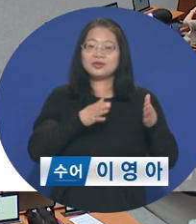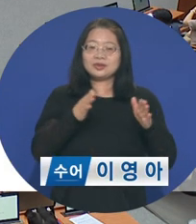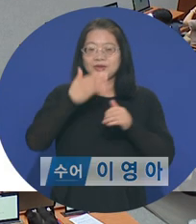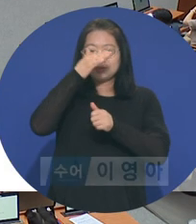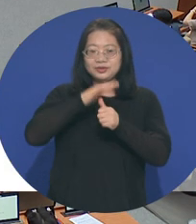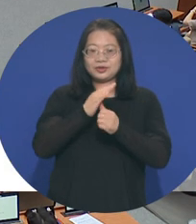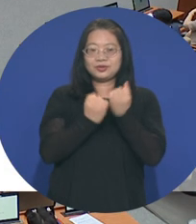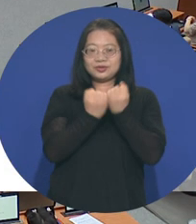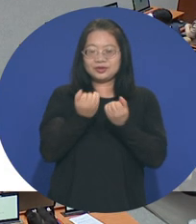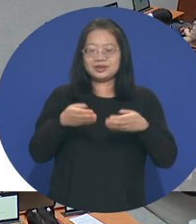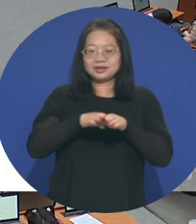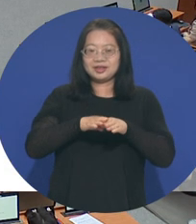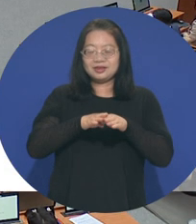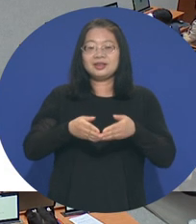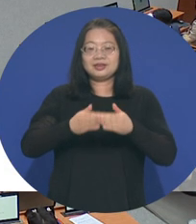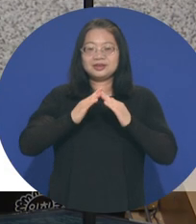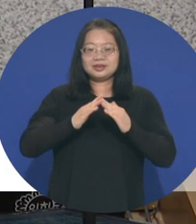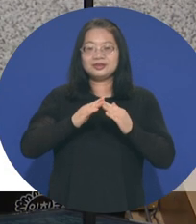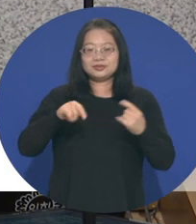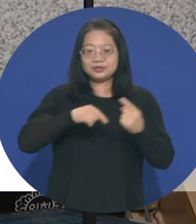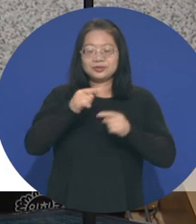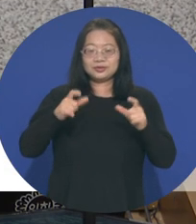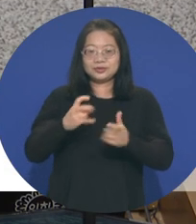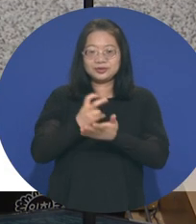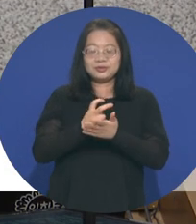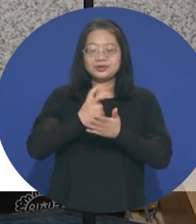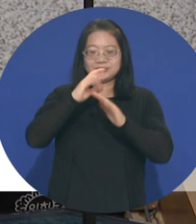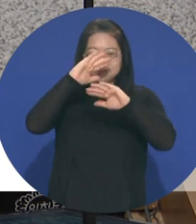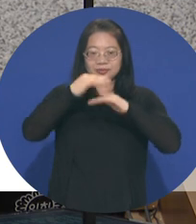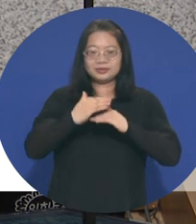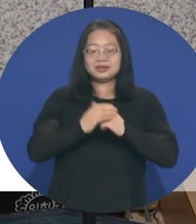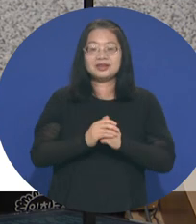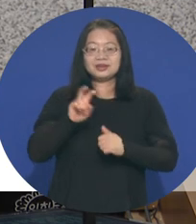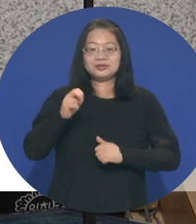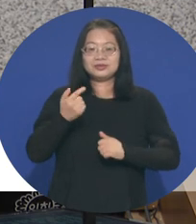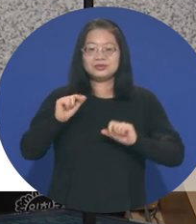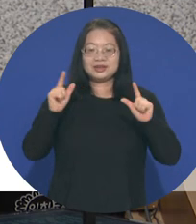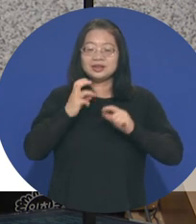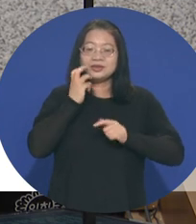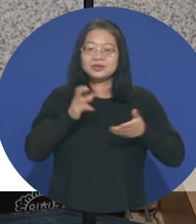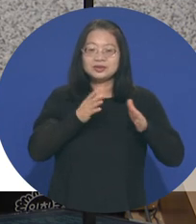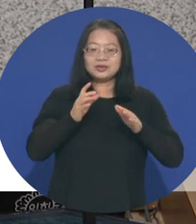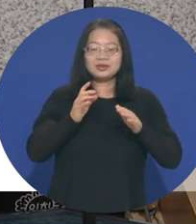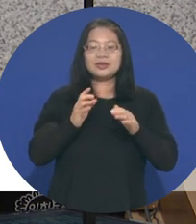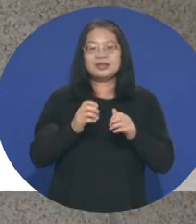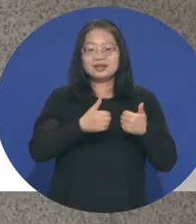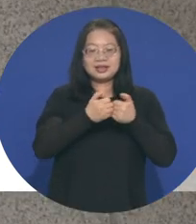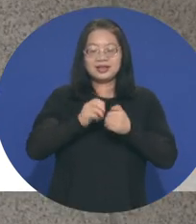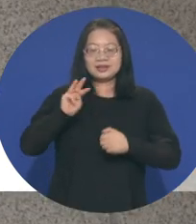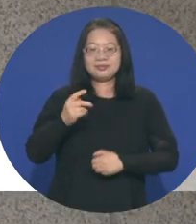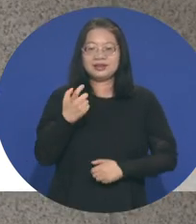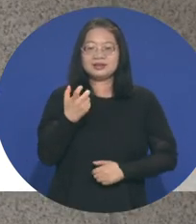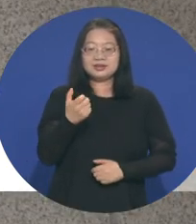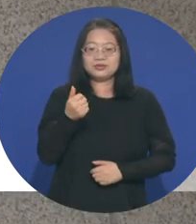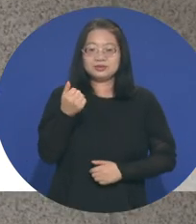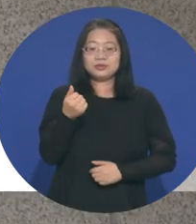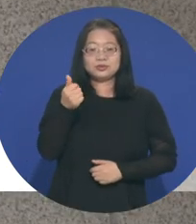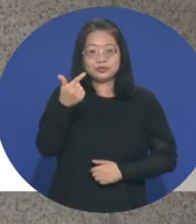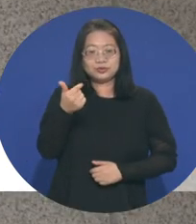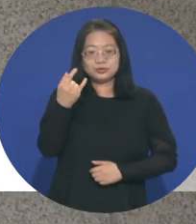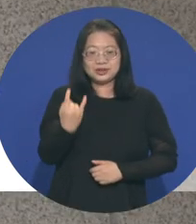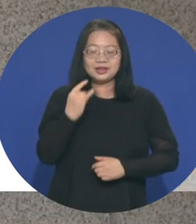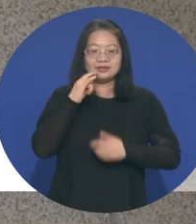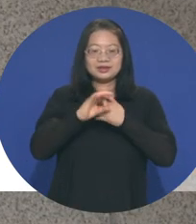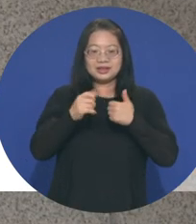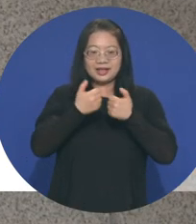경기도 청소년 수련 수설 설치 및 운영 조례 전부 개정안이 지난 26일 경기도 이회 제 376회 임시회 보내를